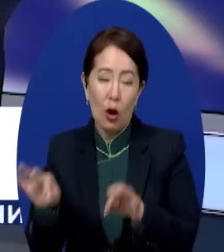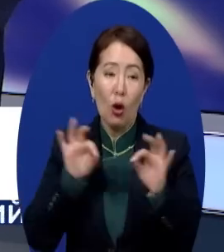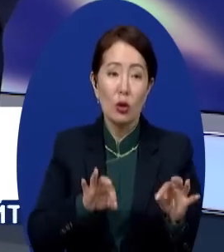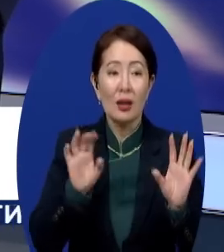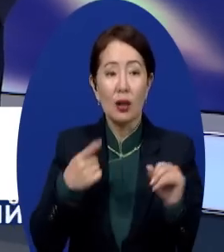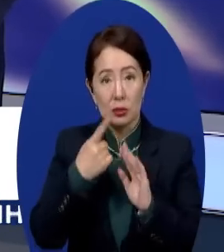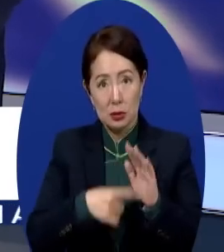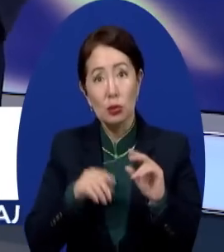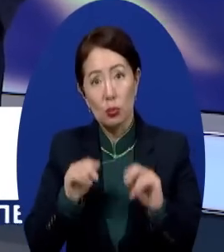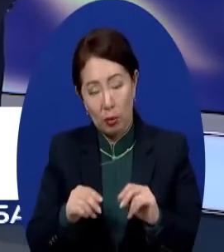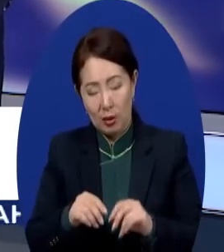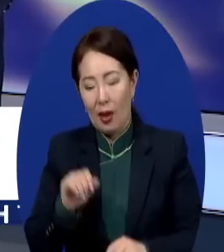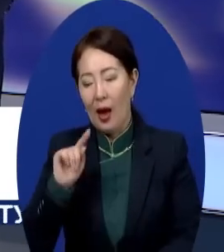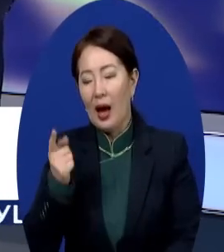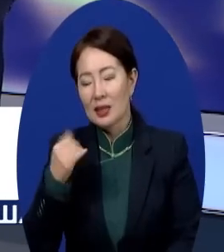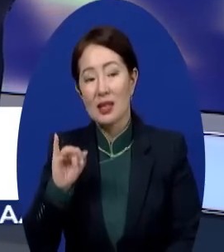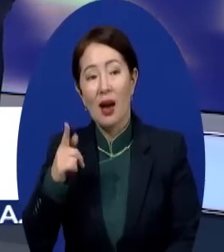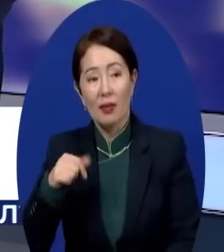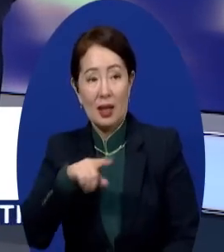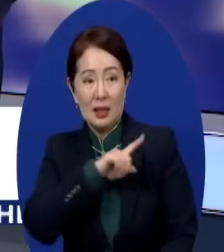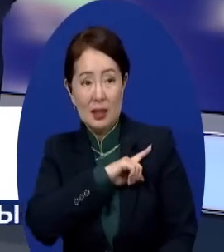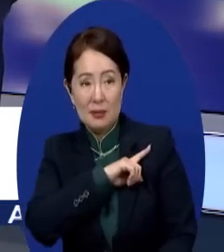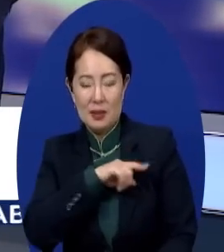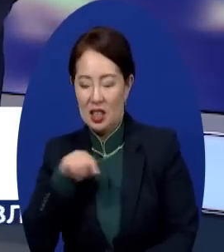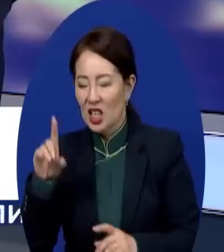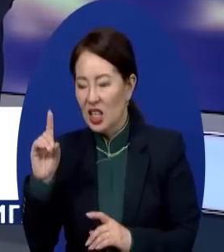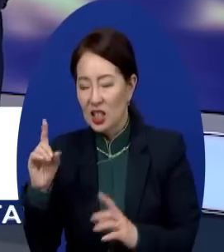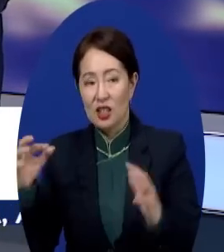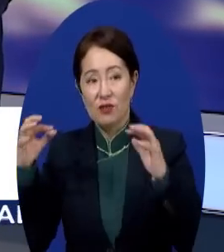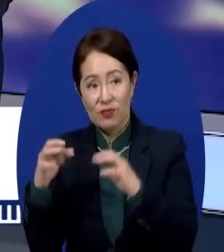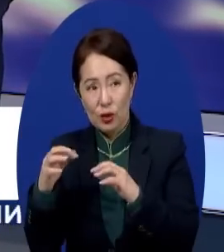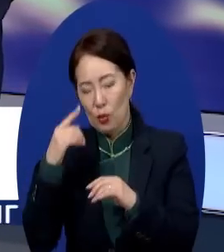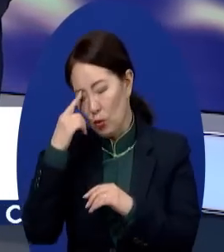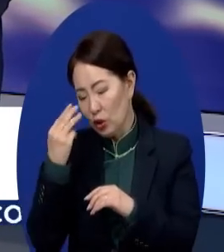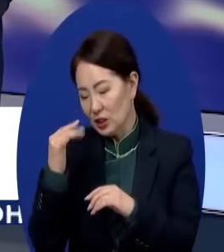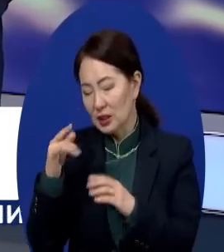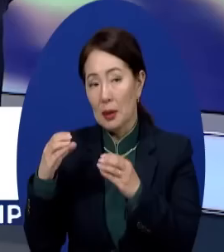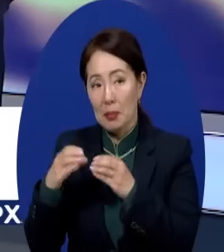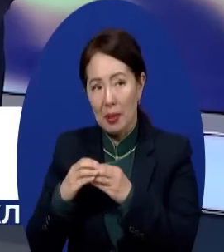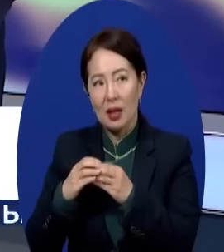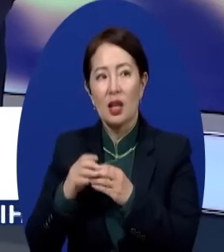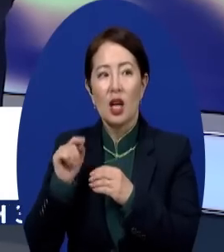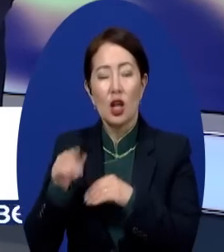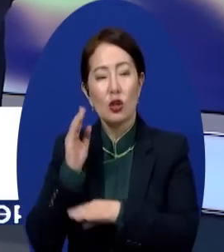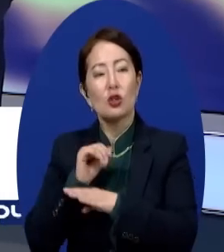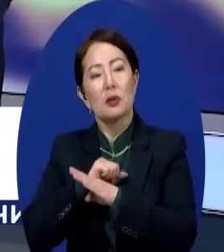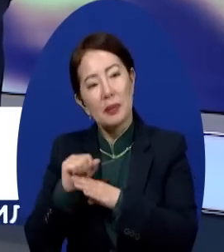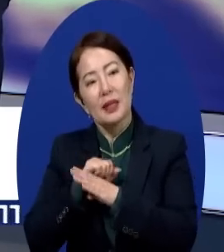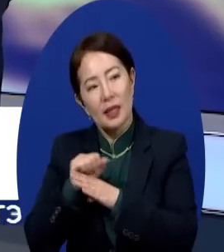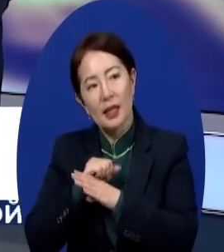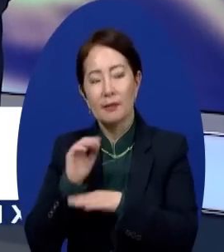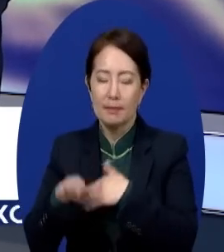боллоо. Азийн аврагчлуулах тэмцээний үрдсэн шатны эдийн засаг төрсөлдөх Монголын шиг шоугийн тамирчид эдгээр өдрүүдэд бэлтгэл